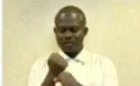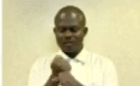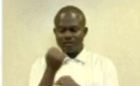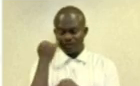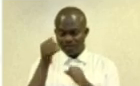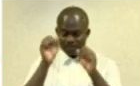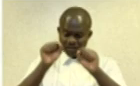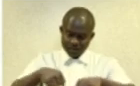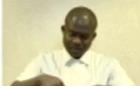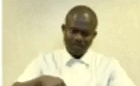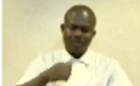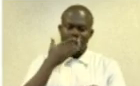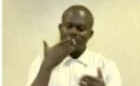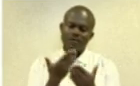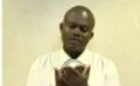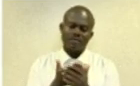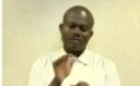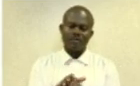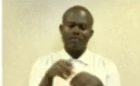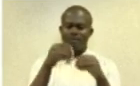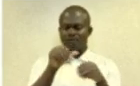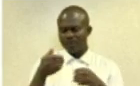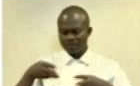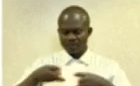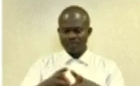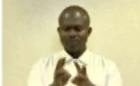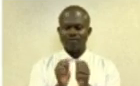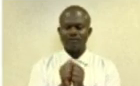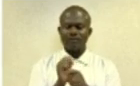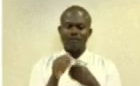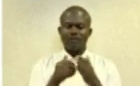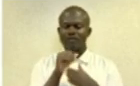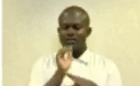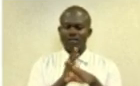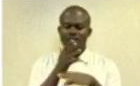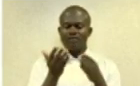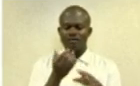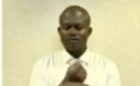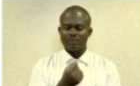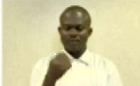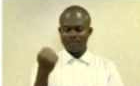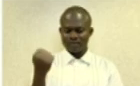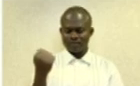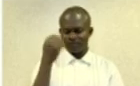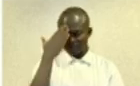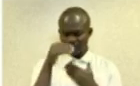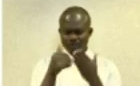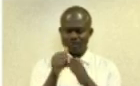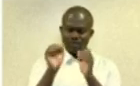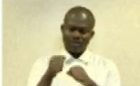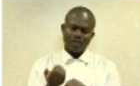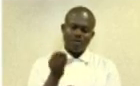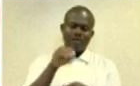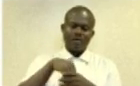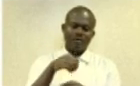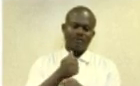bishobotse byaba byiza ko babitangira ku bundi buryo umuntu ntarenze nibura ni minota 5 kugira ngo ngiye asubire mu